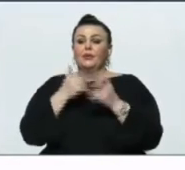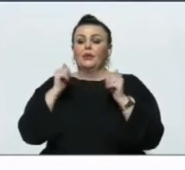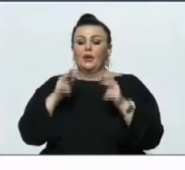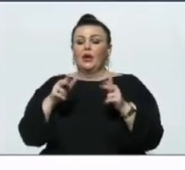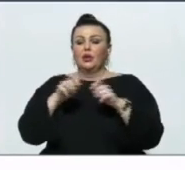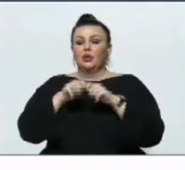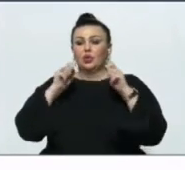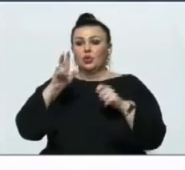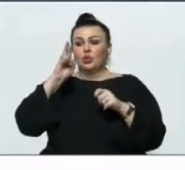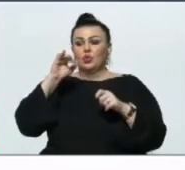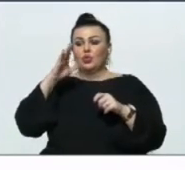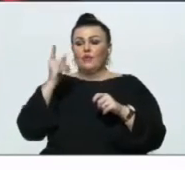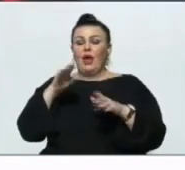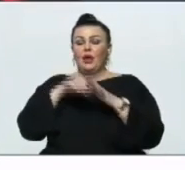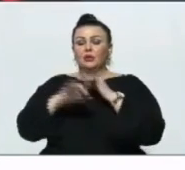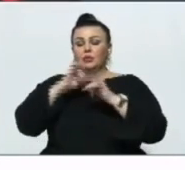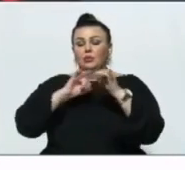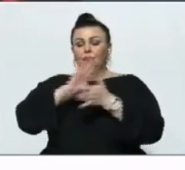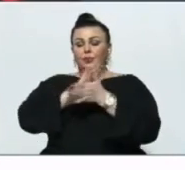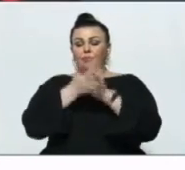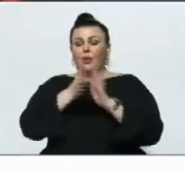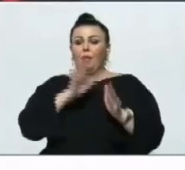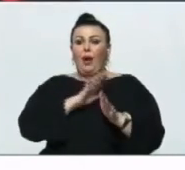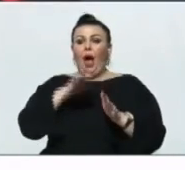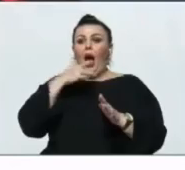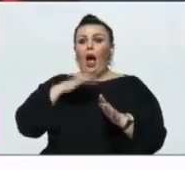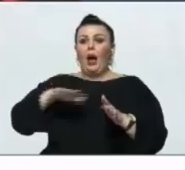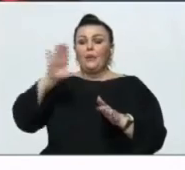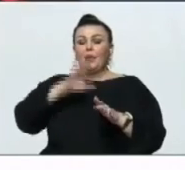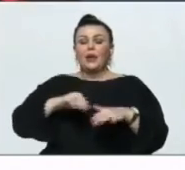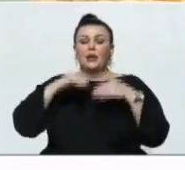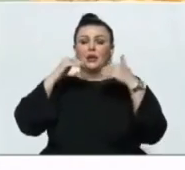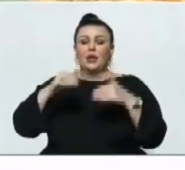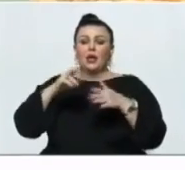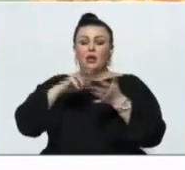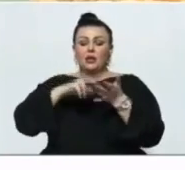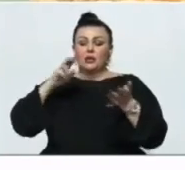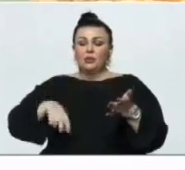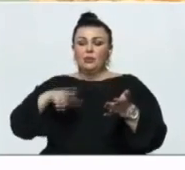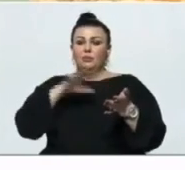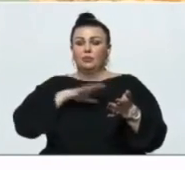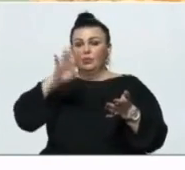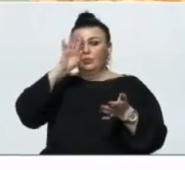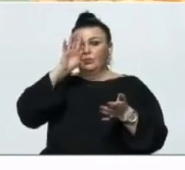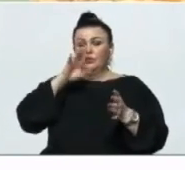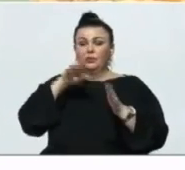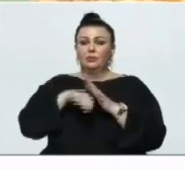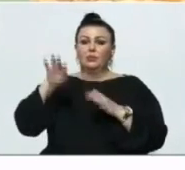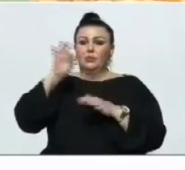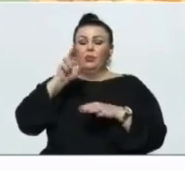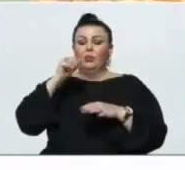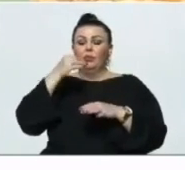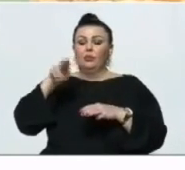nüvə sözləşməsi var idi ki, bu sözləşməni Amerika tək tərəfli olaraq tərk etmişdi və İran tərəfi